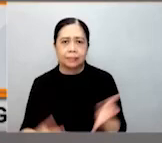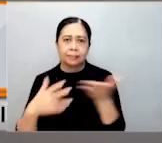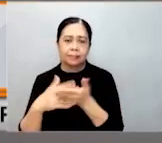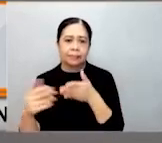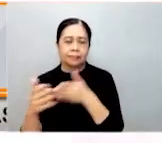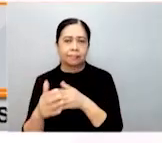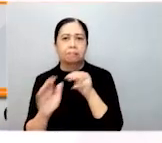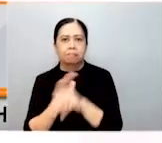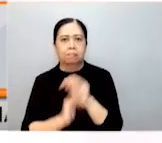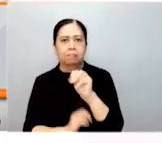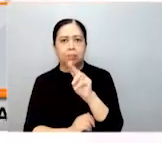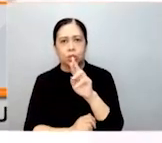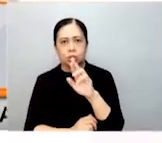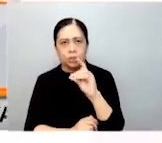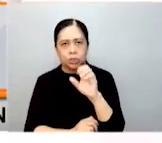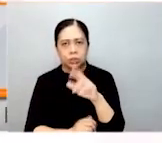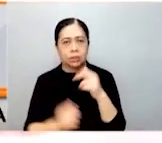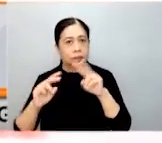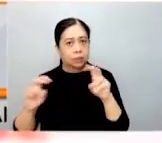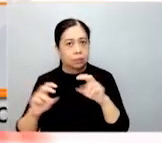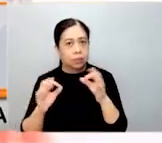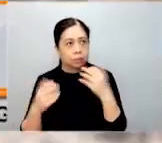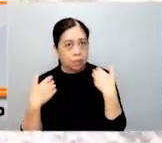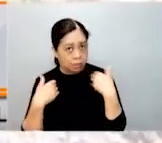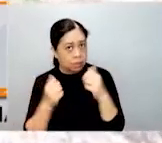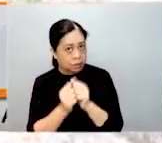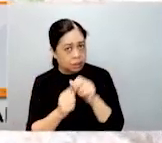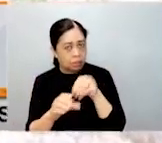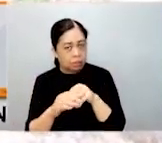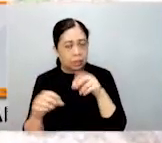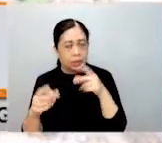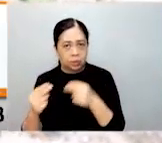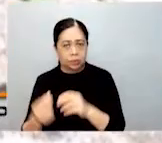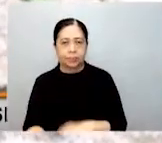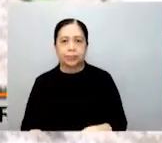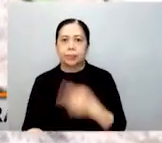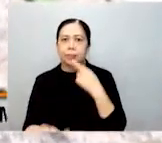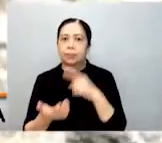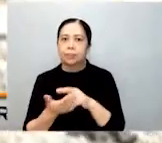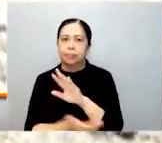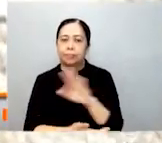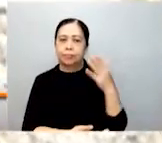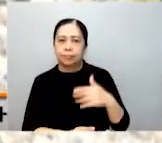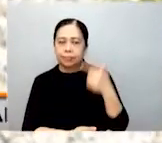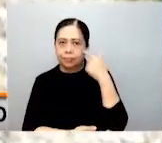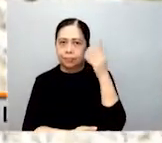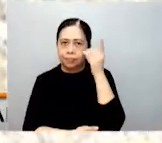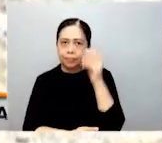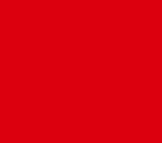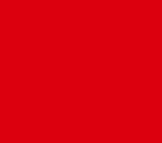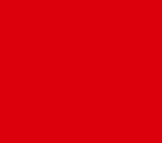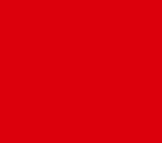kasong murder ng suspect at iniimbestigahan kung may mga kasabot pa sa krimen. Nagbabalita mula sa Frontline, Gary De Leon,